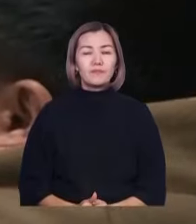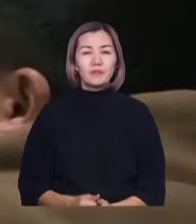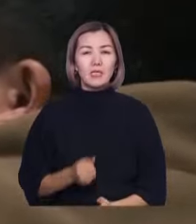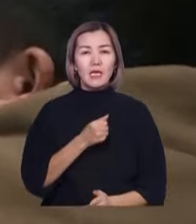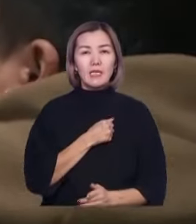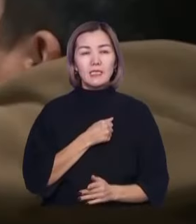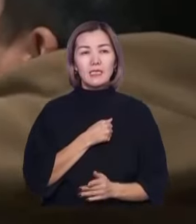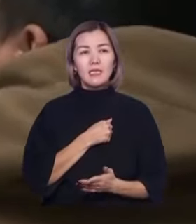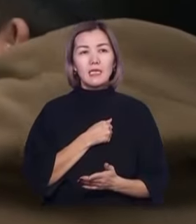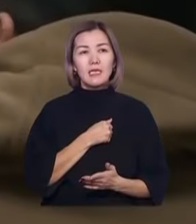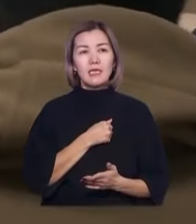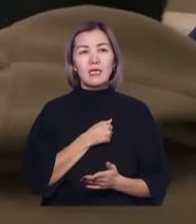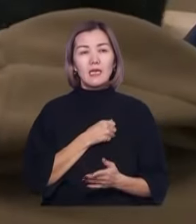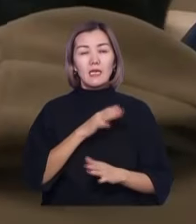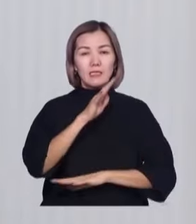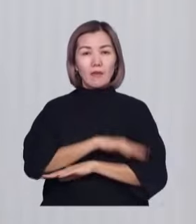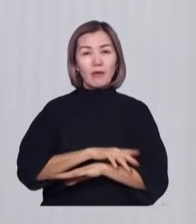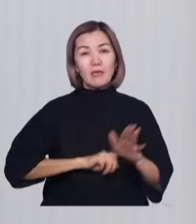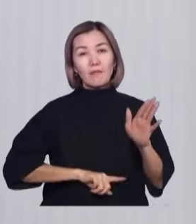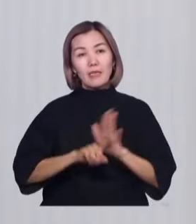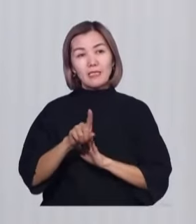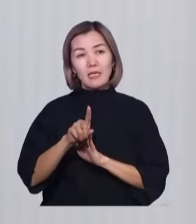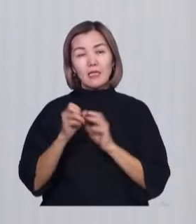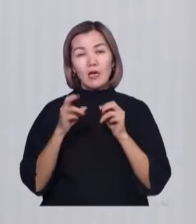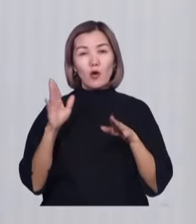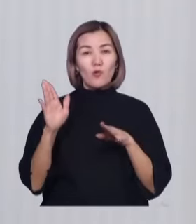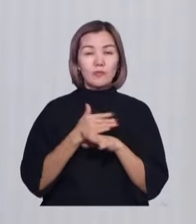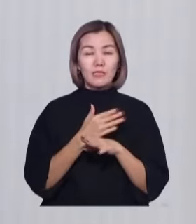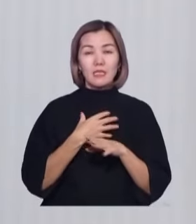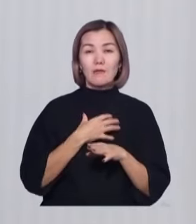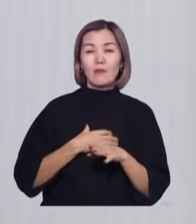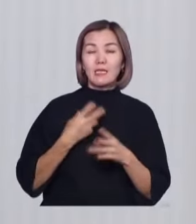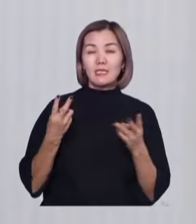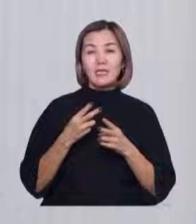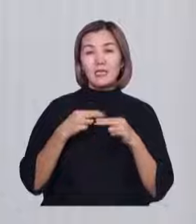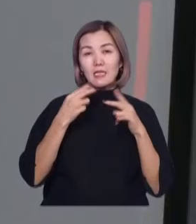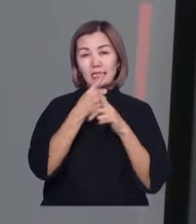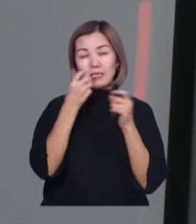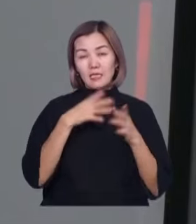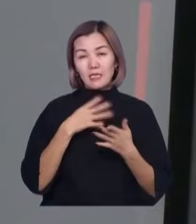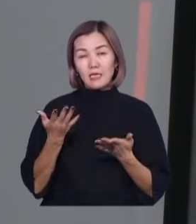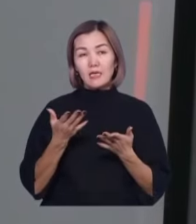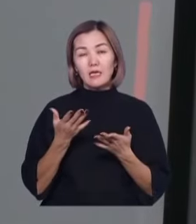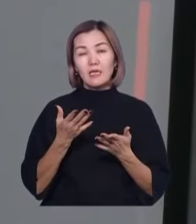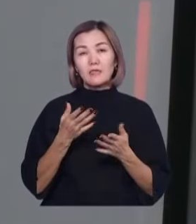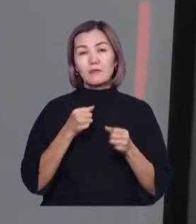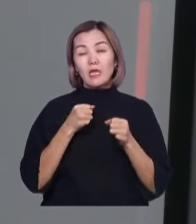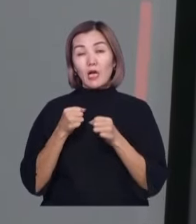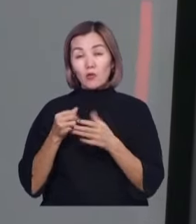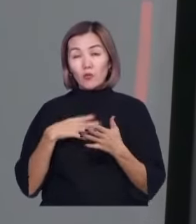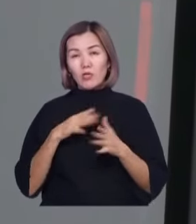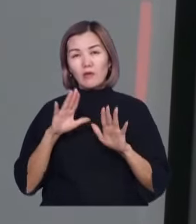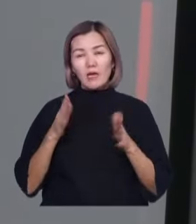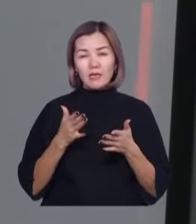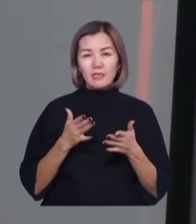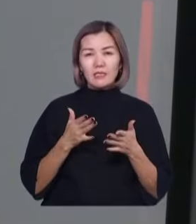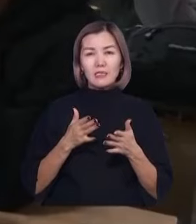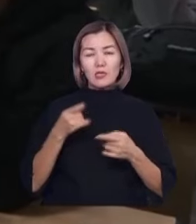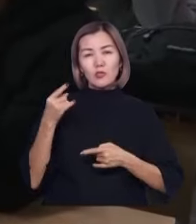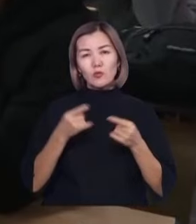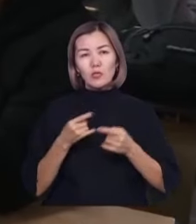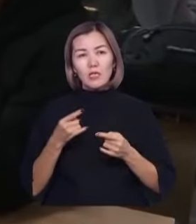Әскери дискурс әуелі дәрістен басталды, қауіпсіздікті ойлау маңызды екенін ескертті. Нұсқаушылар қарулы қақтығыста төтенше жағдайда журналист